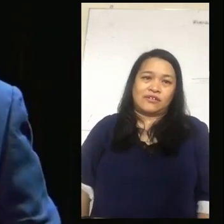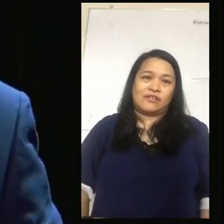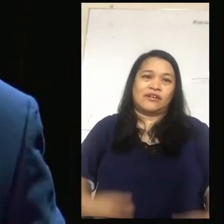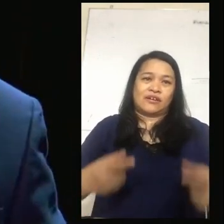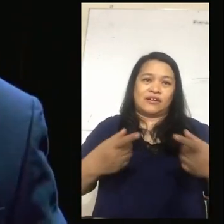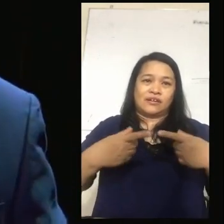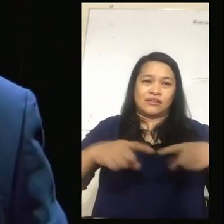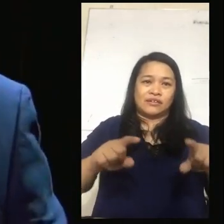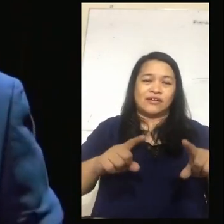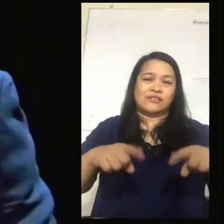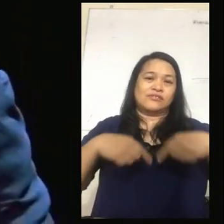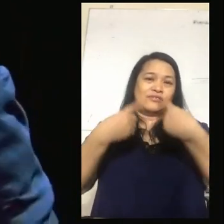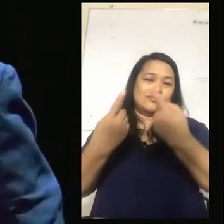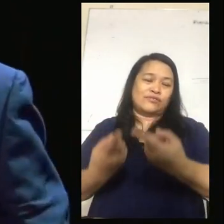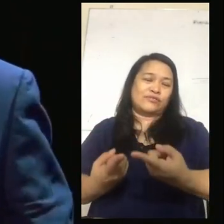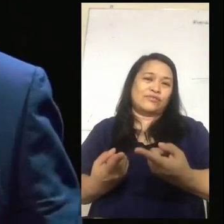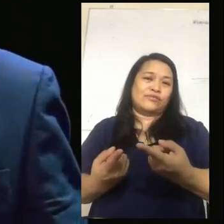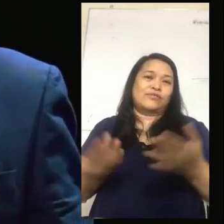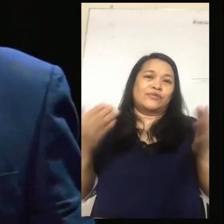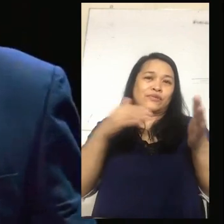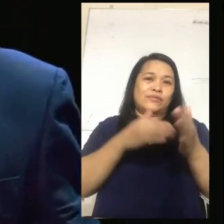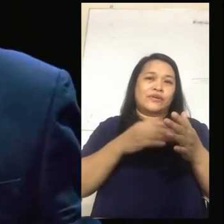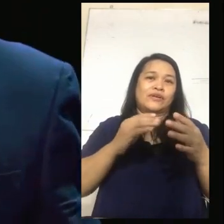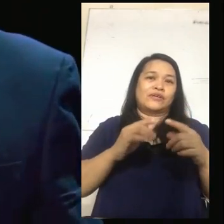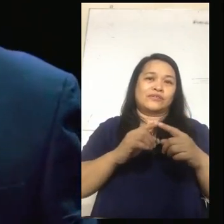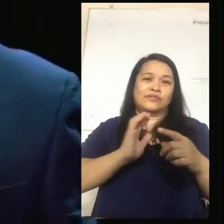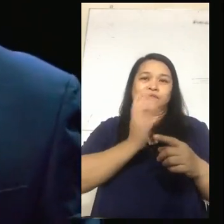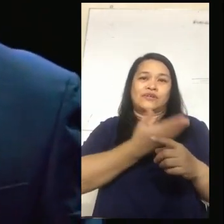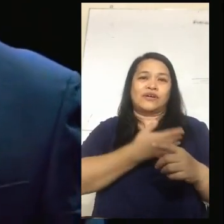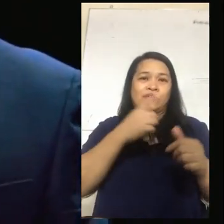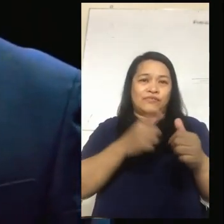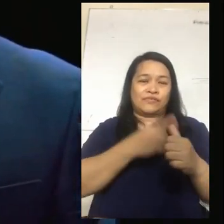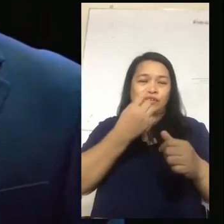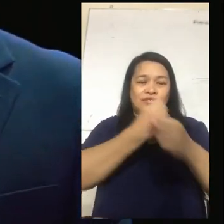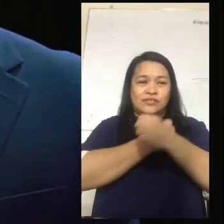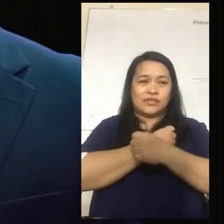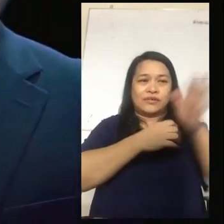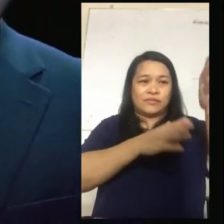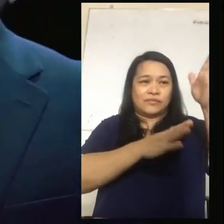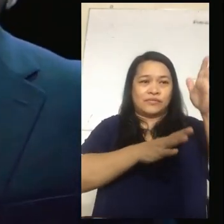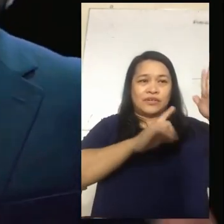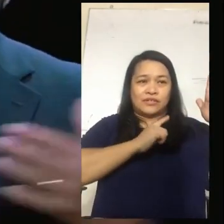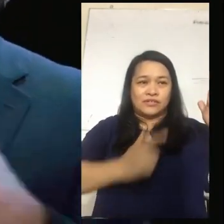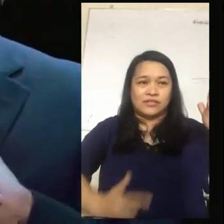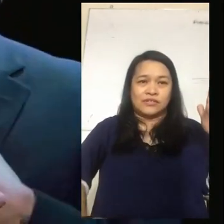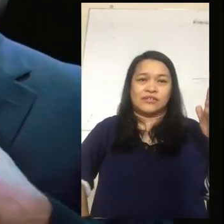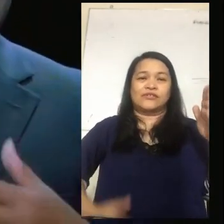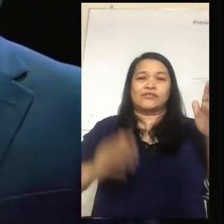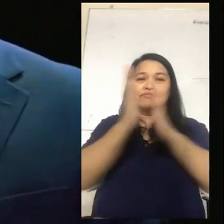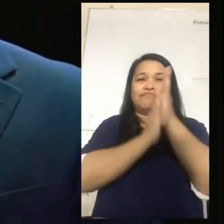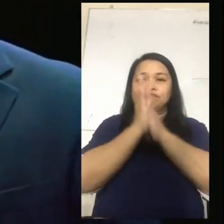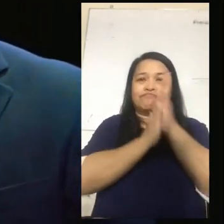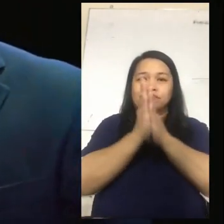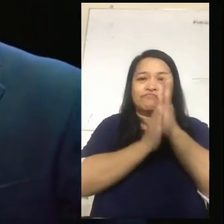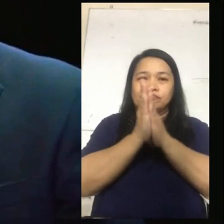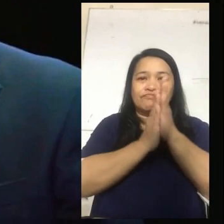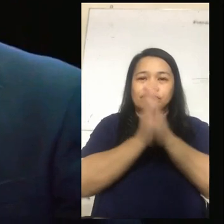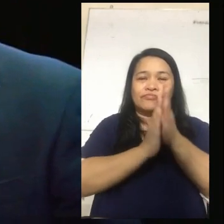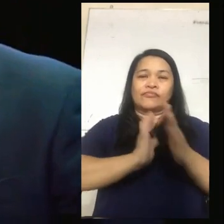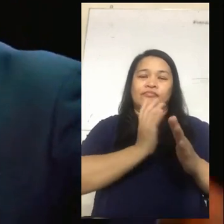our first love sa ating Panginoong Jesus. Praise the Lord na umaalab yung ating